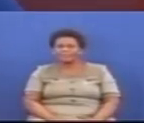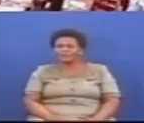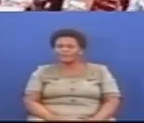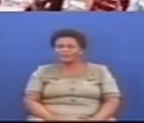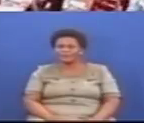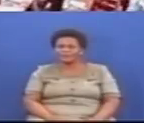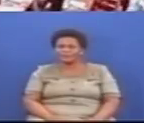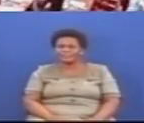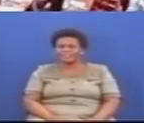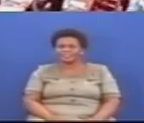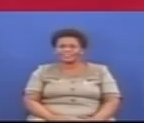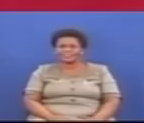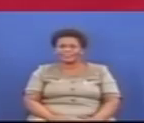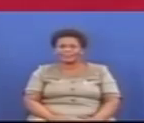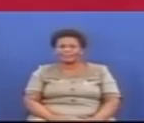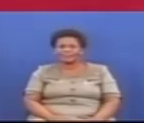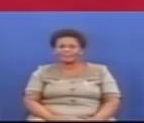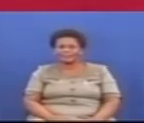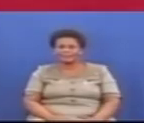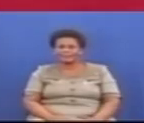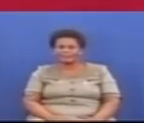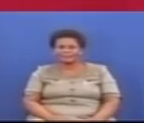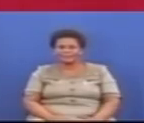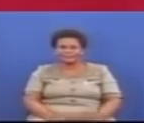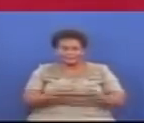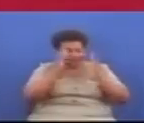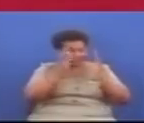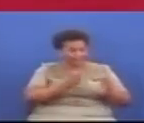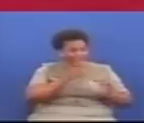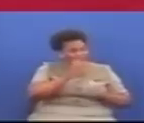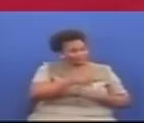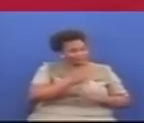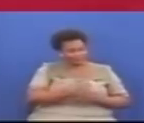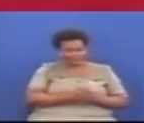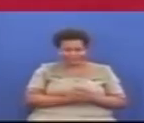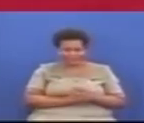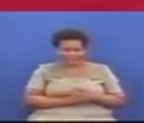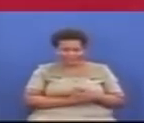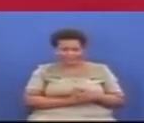Mheshimiwa Spika, napenda kujibu swali la nyongeza la Mheshimiwa